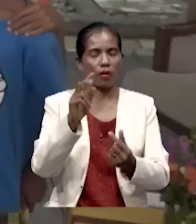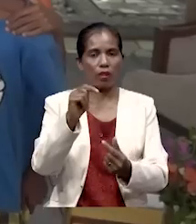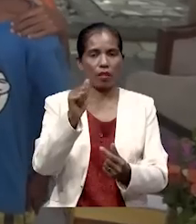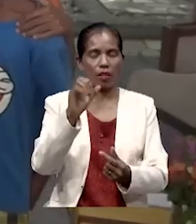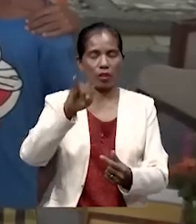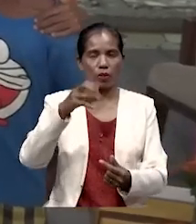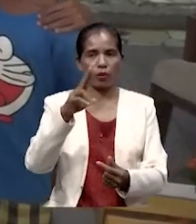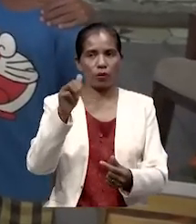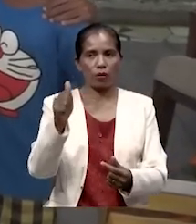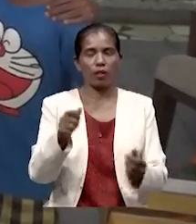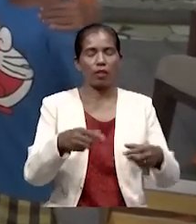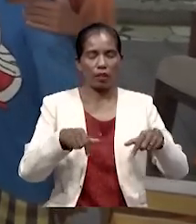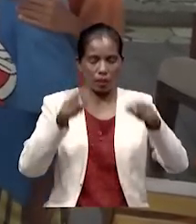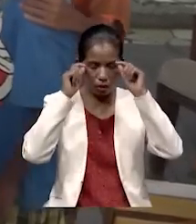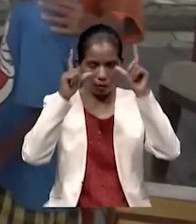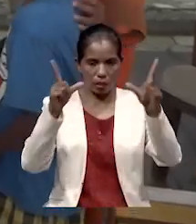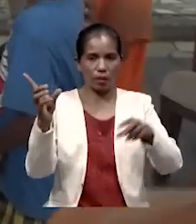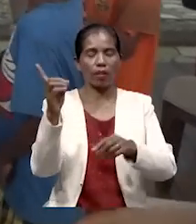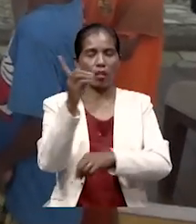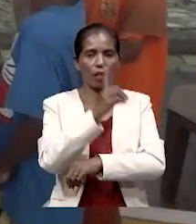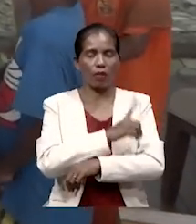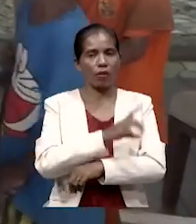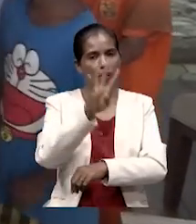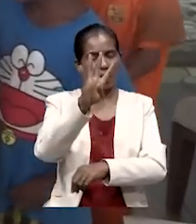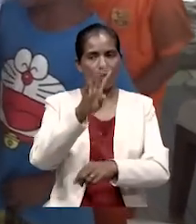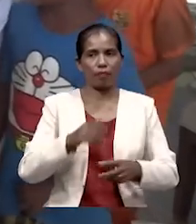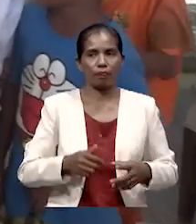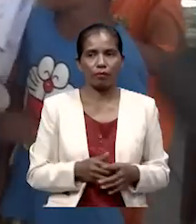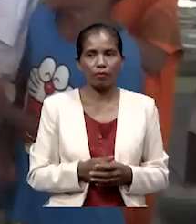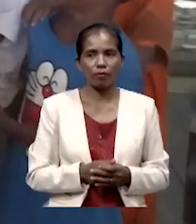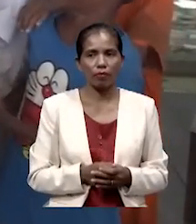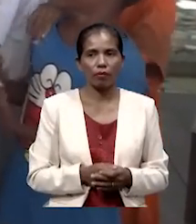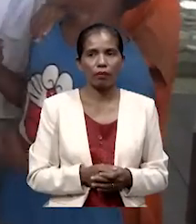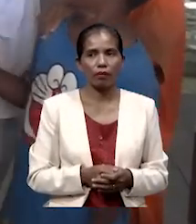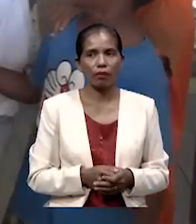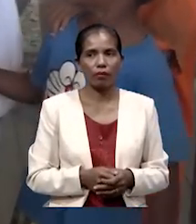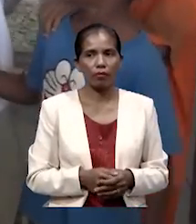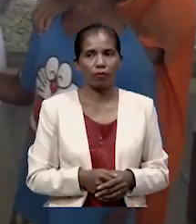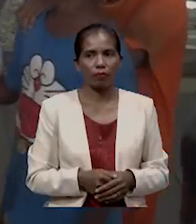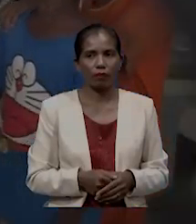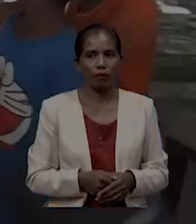presentadora ne se ia Timor Leste durante loran hat. Jimmy Fernandez, Tomas Sarmento, GMN.